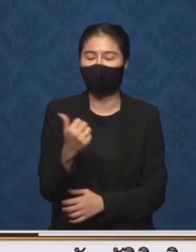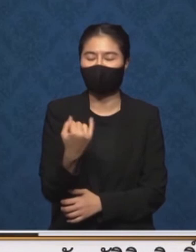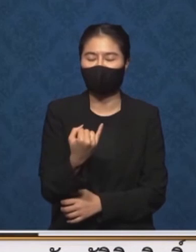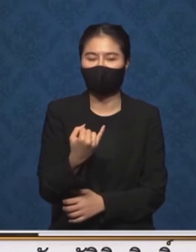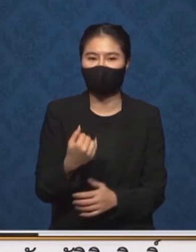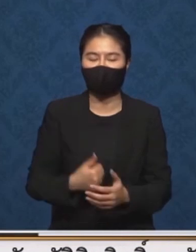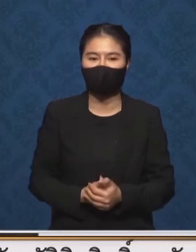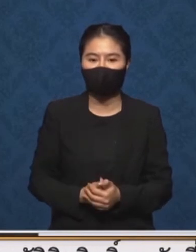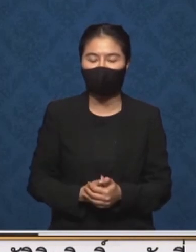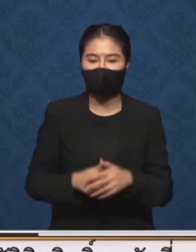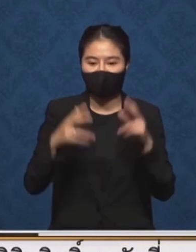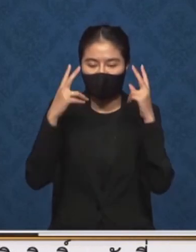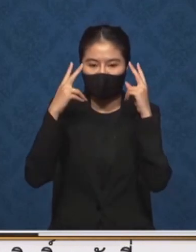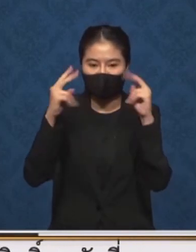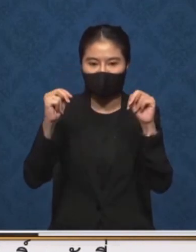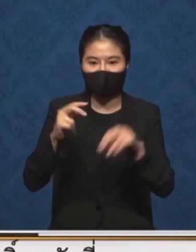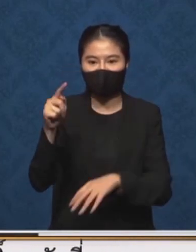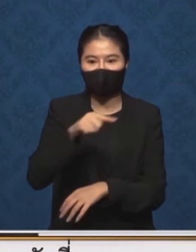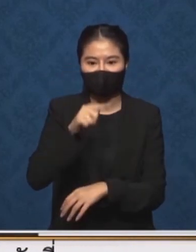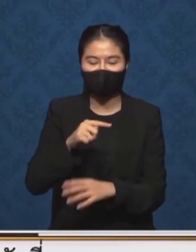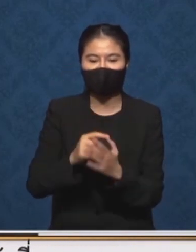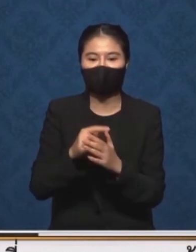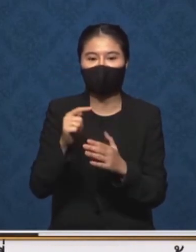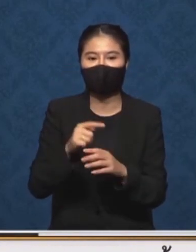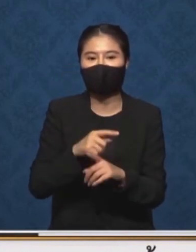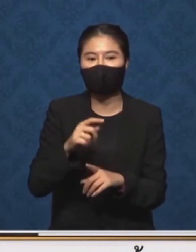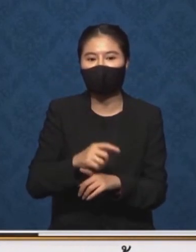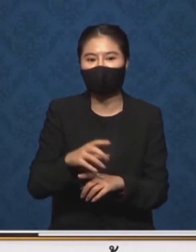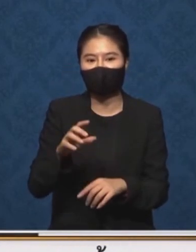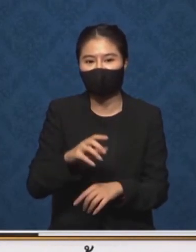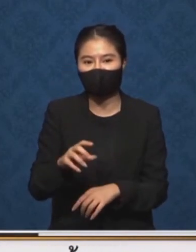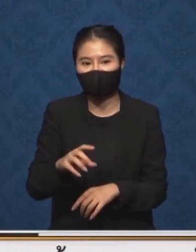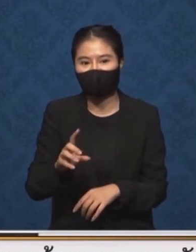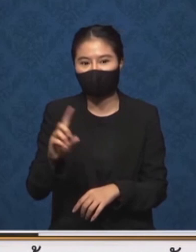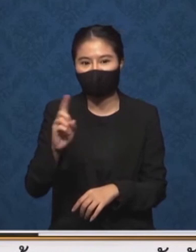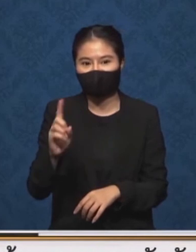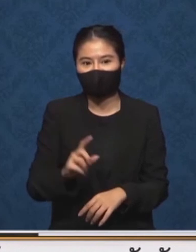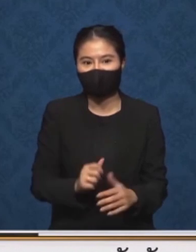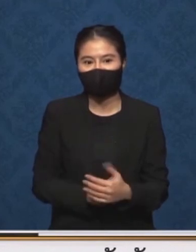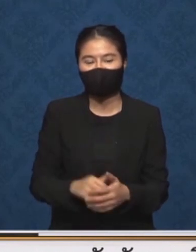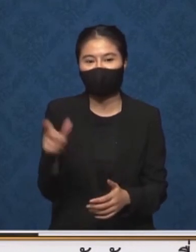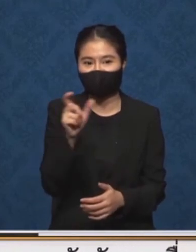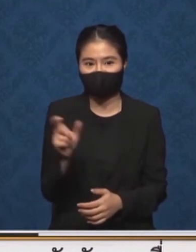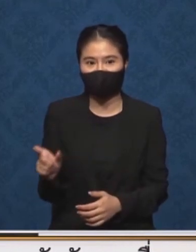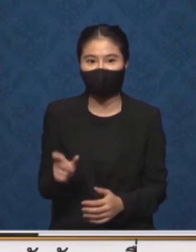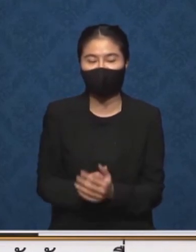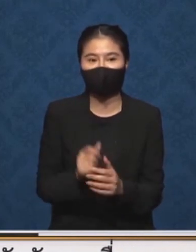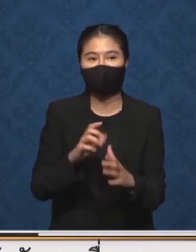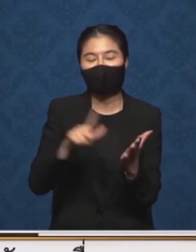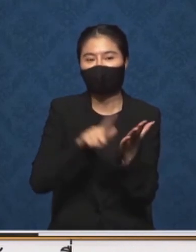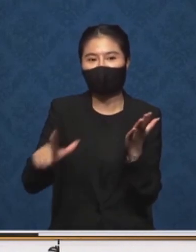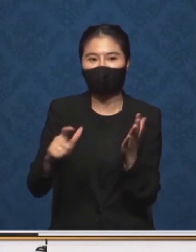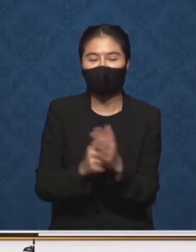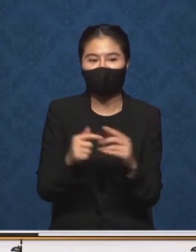ายกรมติอิตาลี่ประกาศลออกแดงความรัพิชชอบที่ควบคุม COVID